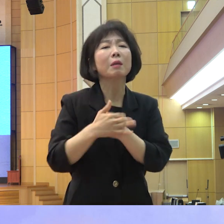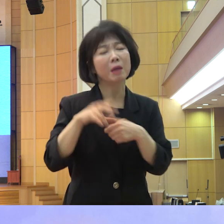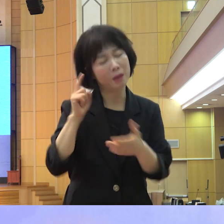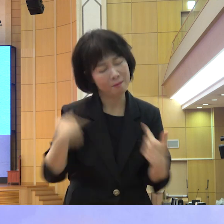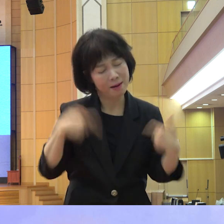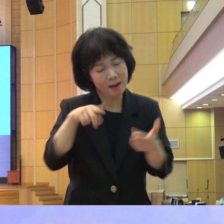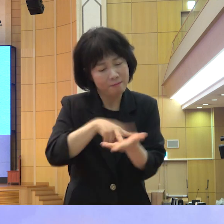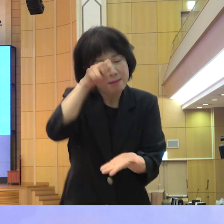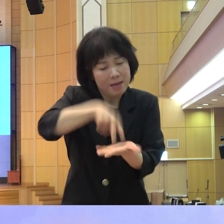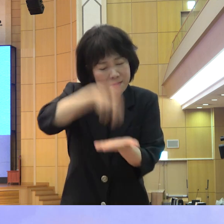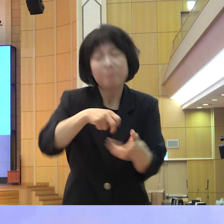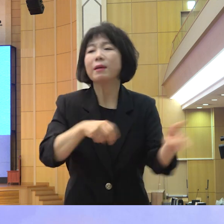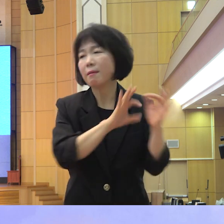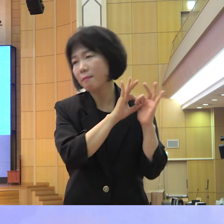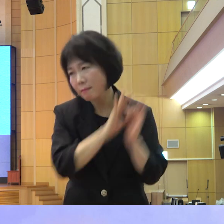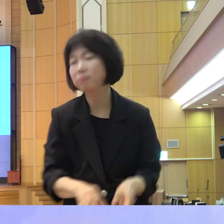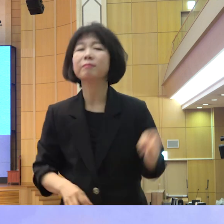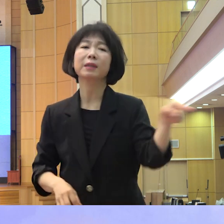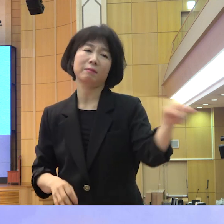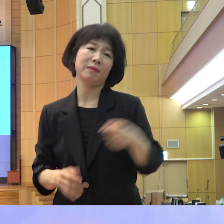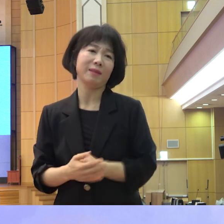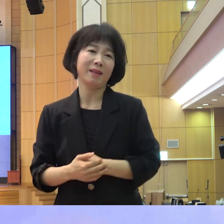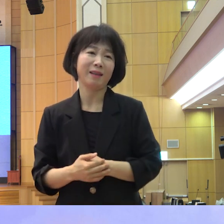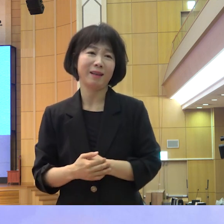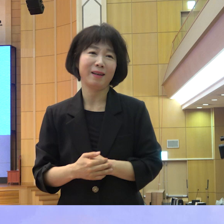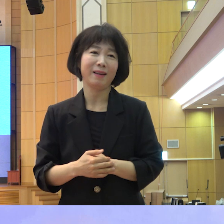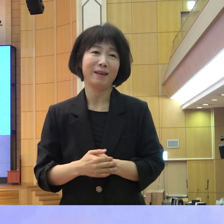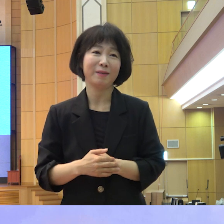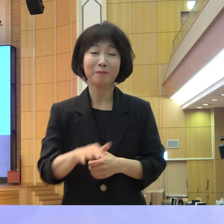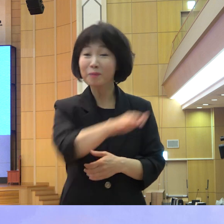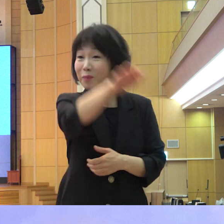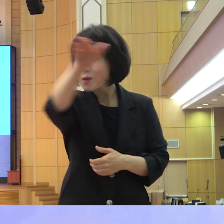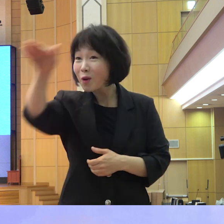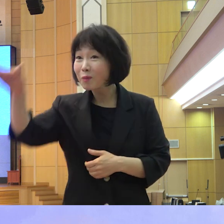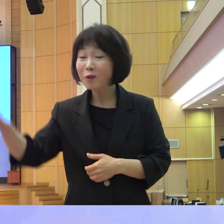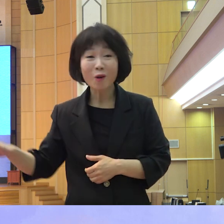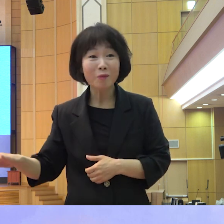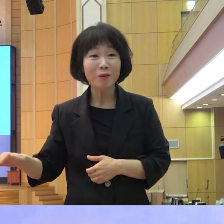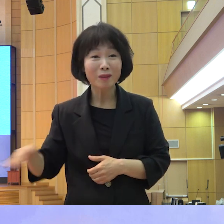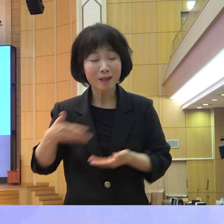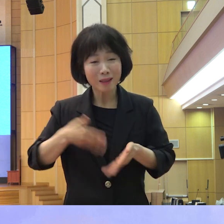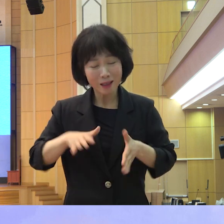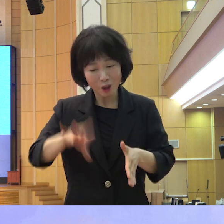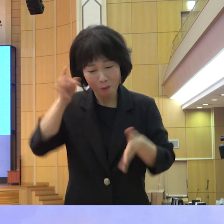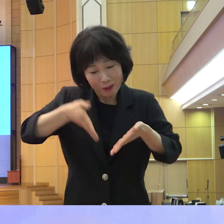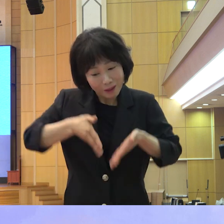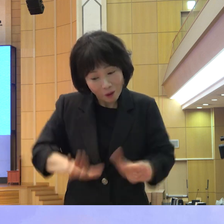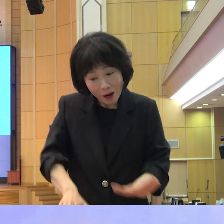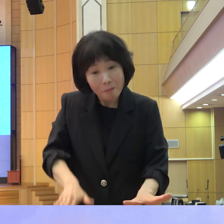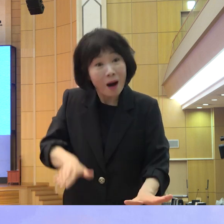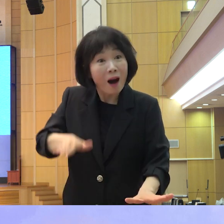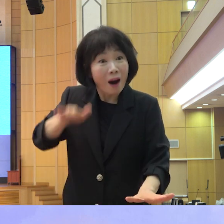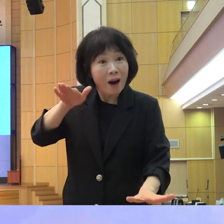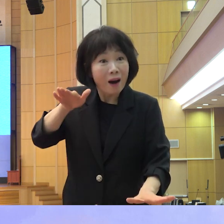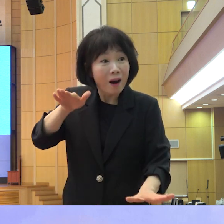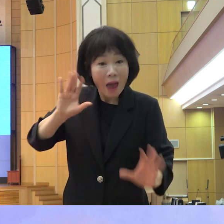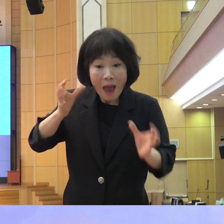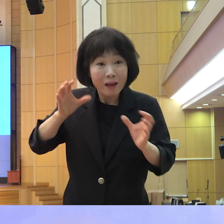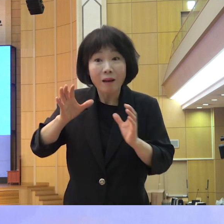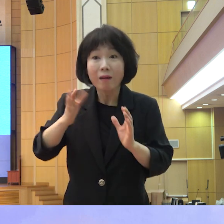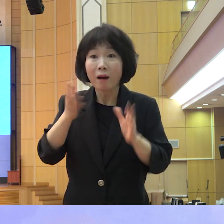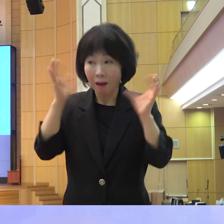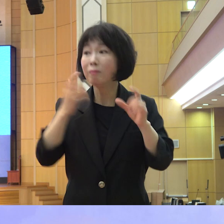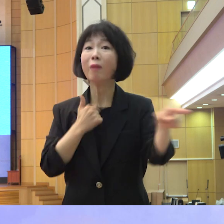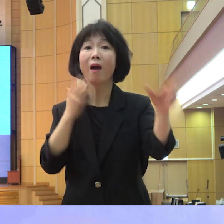근데 어쨌든 중요한 건, 여러분들에게 말씀드리고 싶은 건, 우리도 처음부터 태어났을 때부터 어른이었던 적은